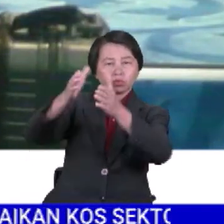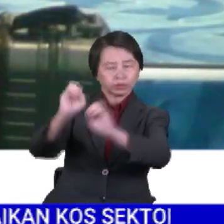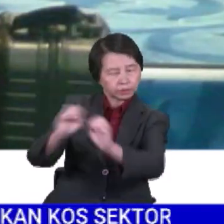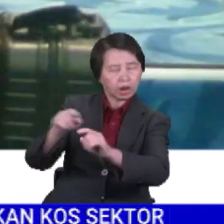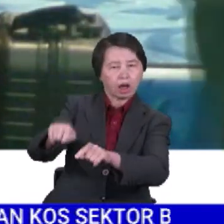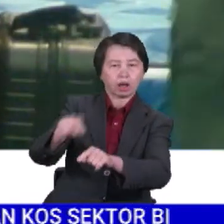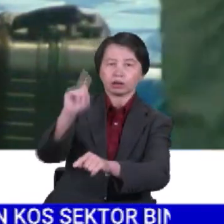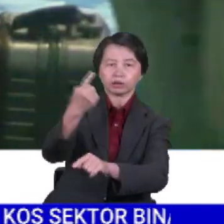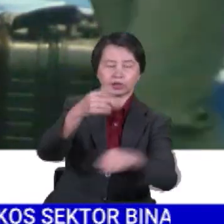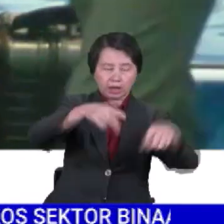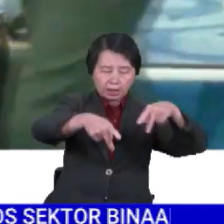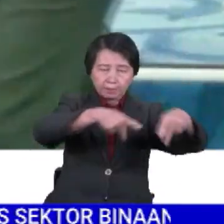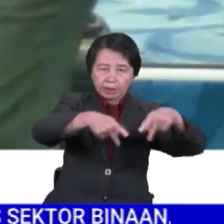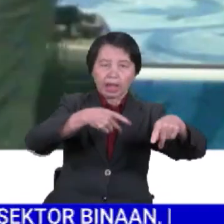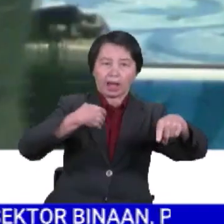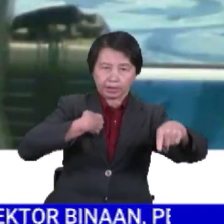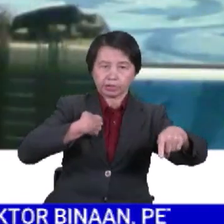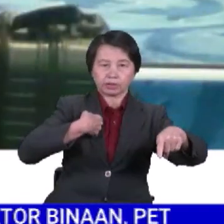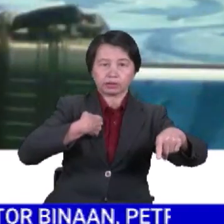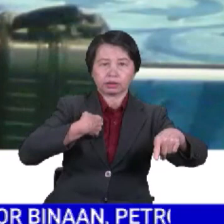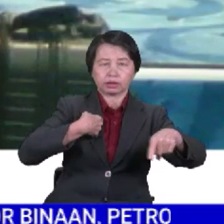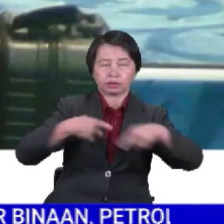bermula pada bulan Ogos